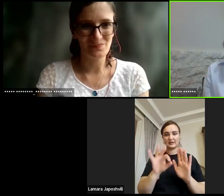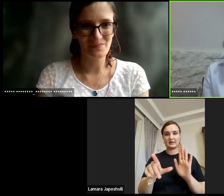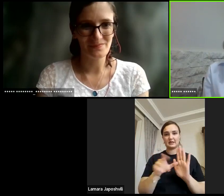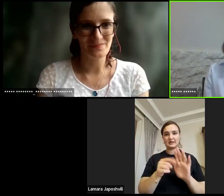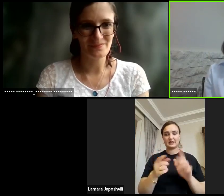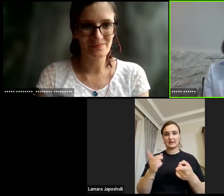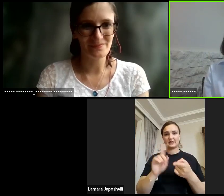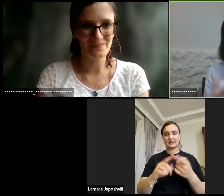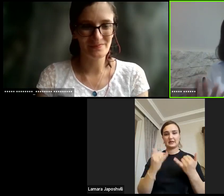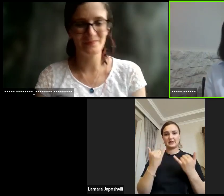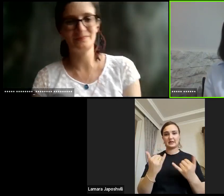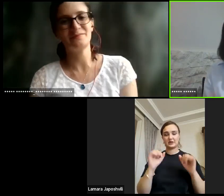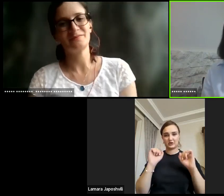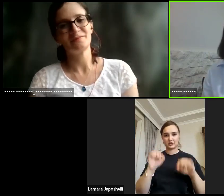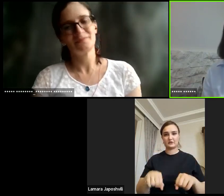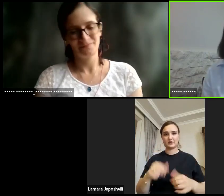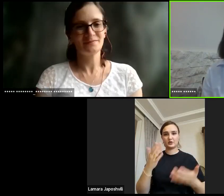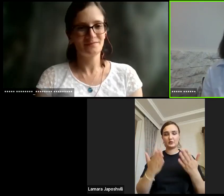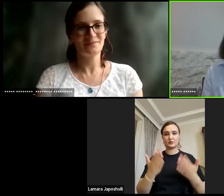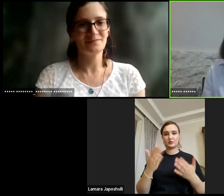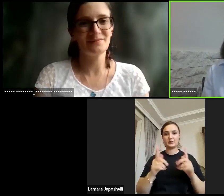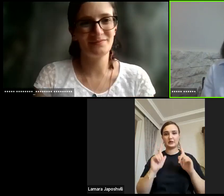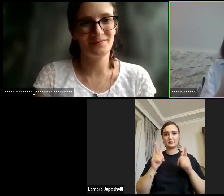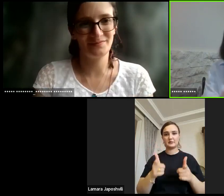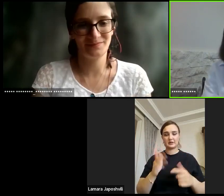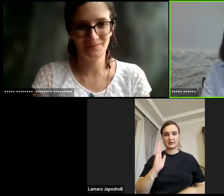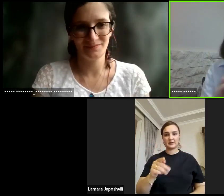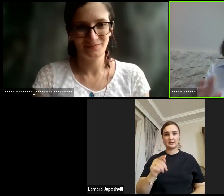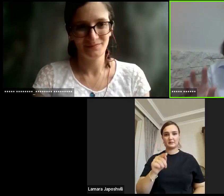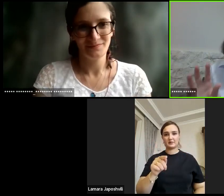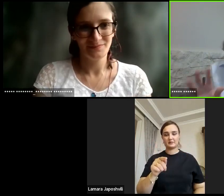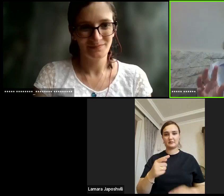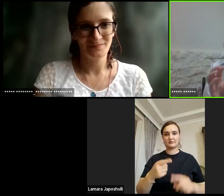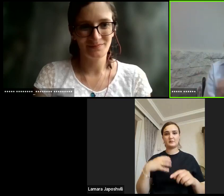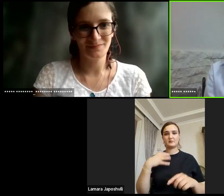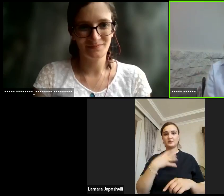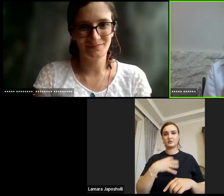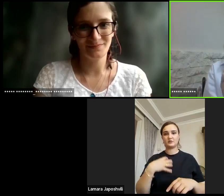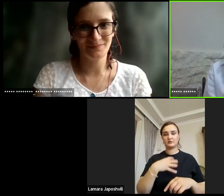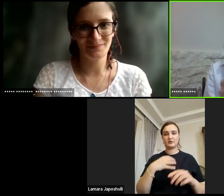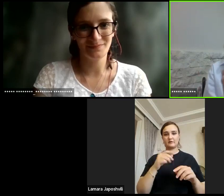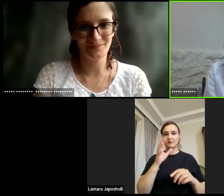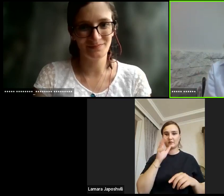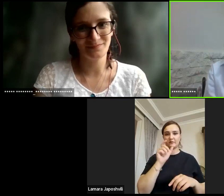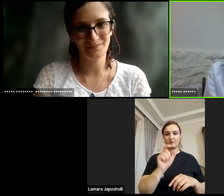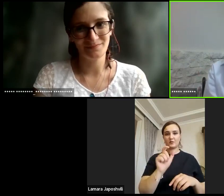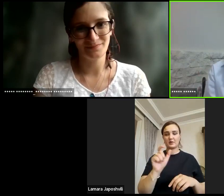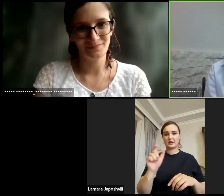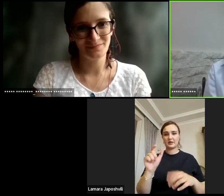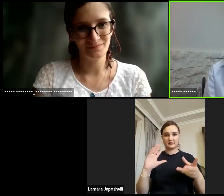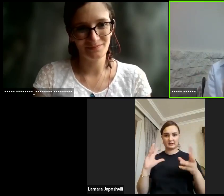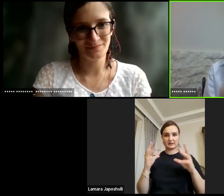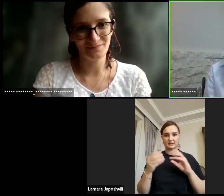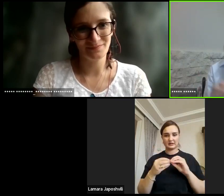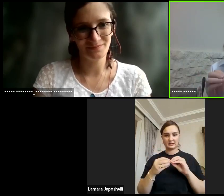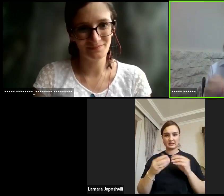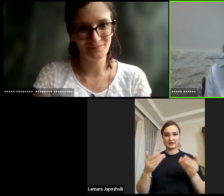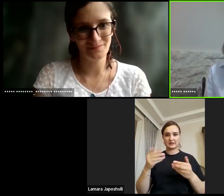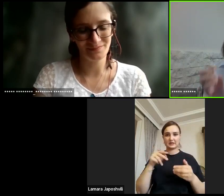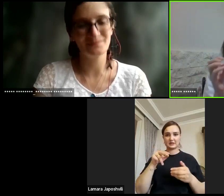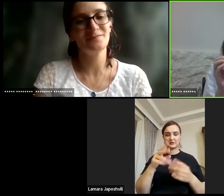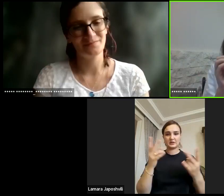ეხლა შეგვიძლია თუ თანახმა იქნები, მნიშვნელოვანი მომენტები გამოვყოთ ზოგადად სიარულისთვის საჭირო